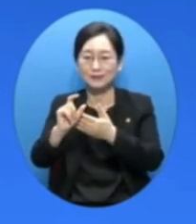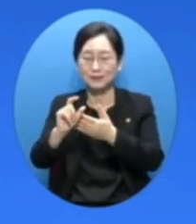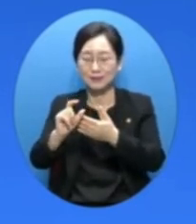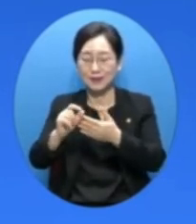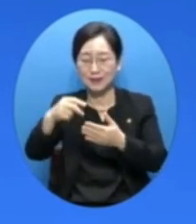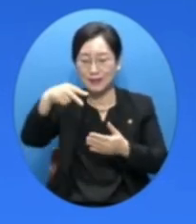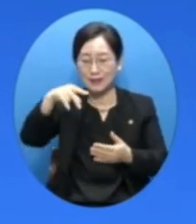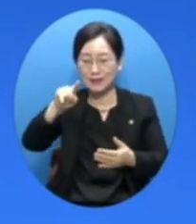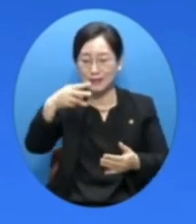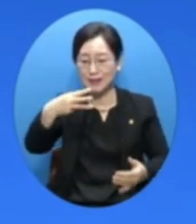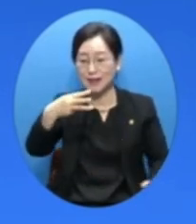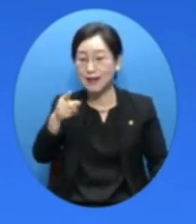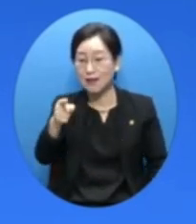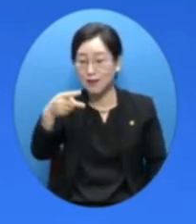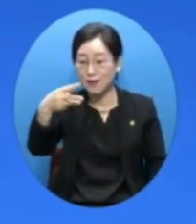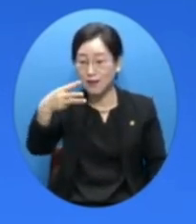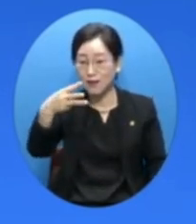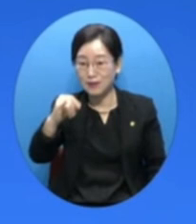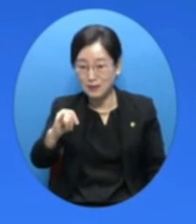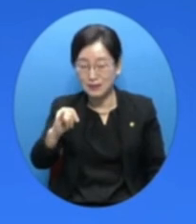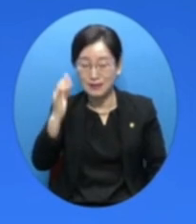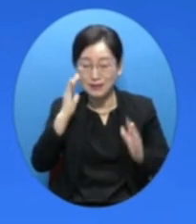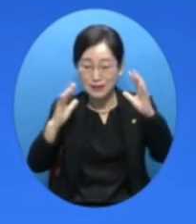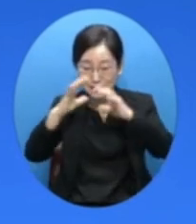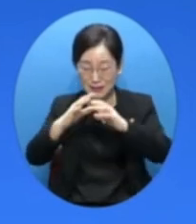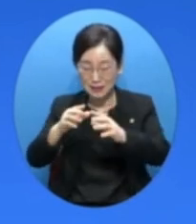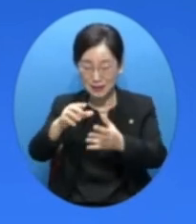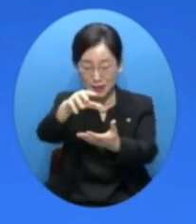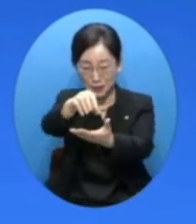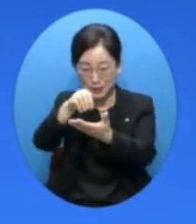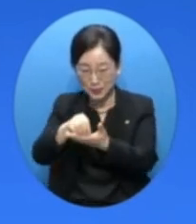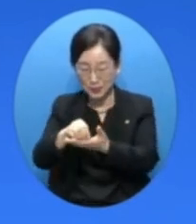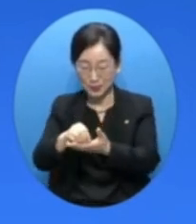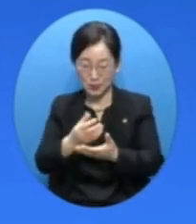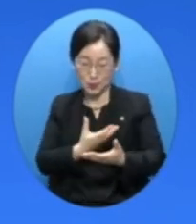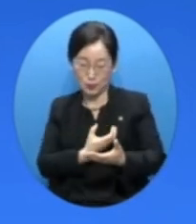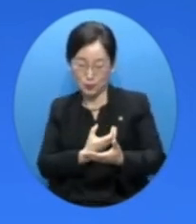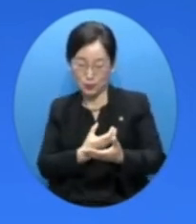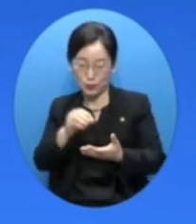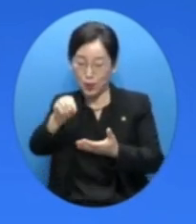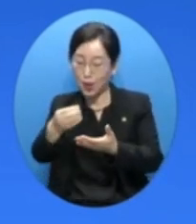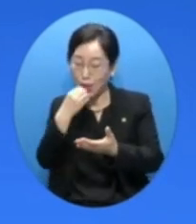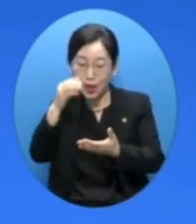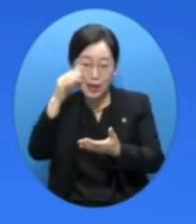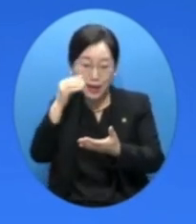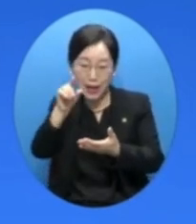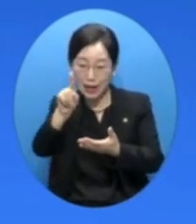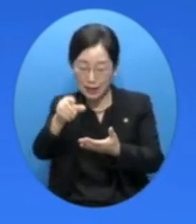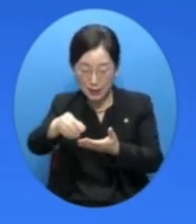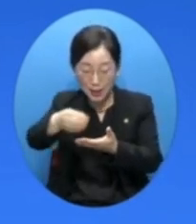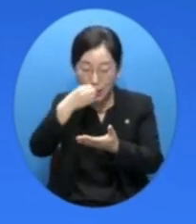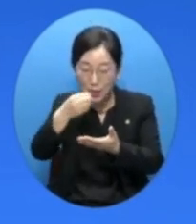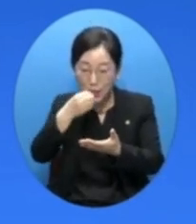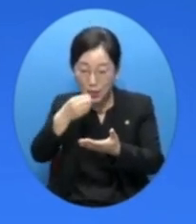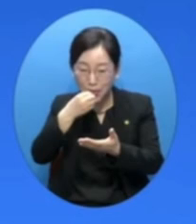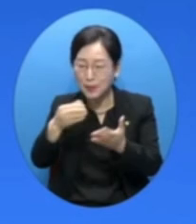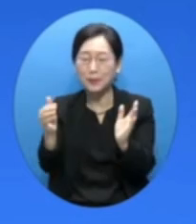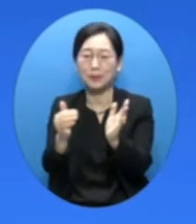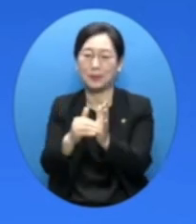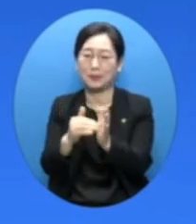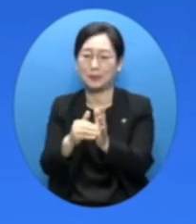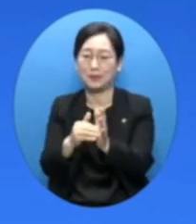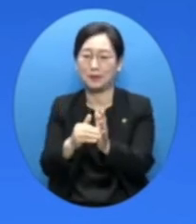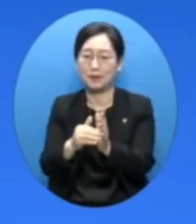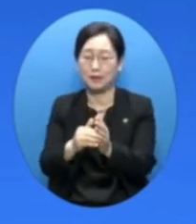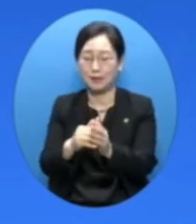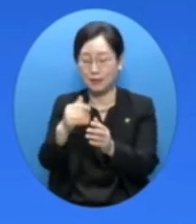샐러리하고 생야채 조금 하고 우유 한 잔, 계란 하나 먹고 그 아침 식사입니다.